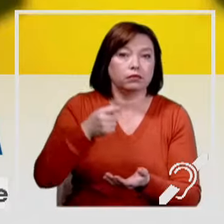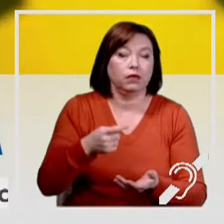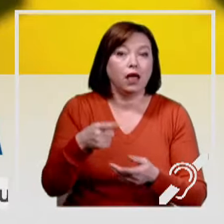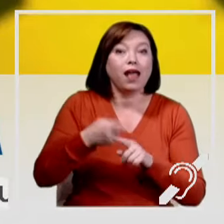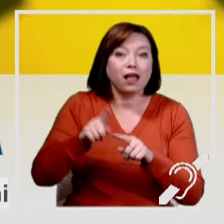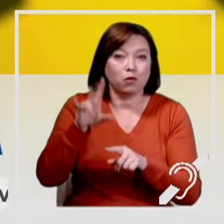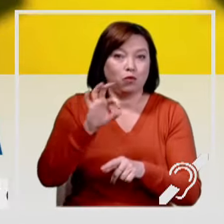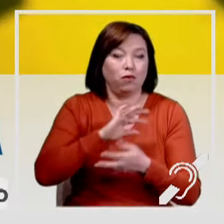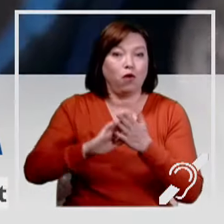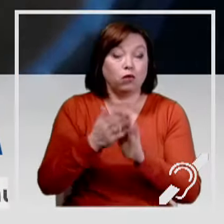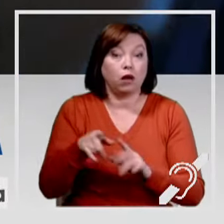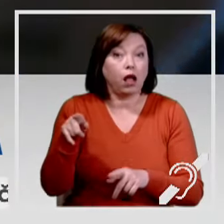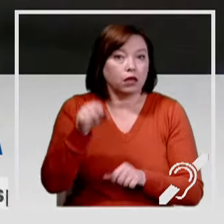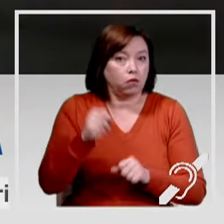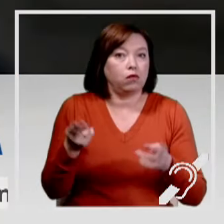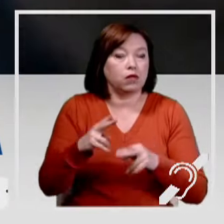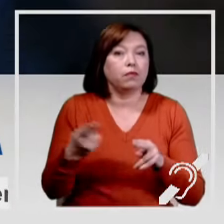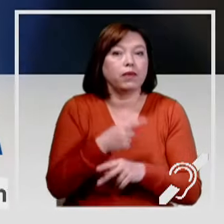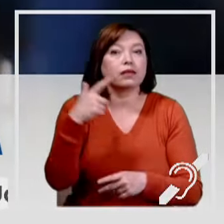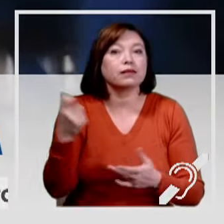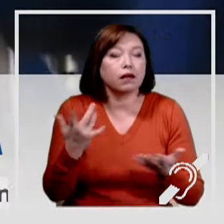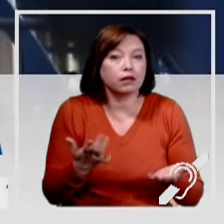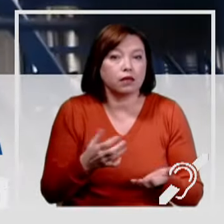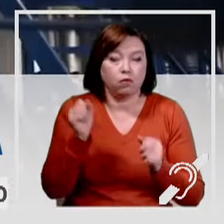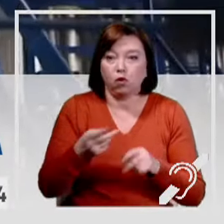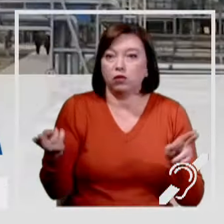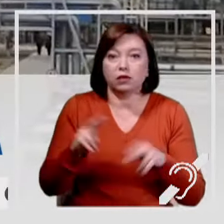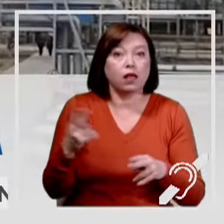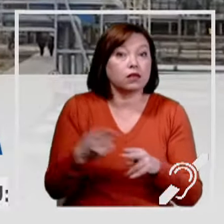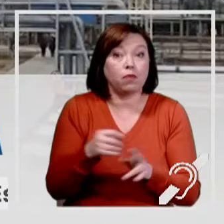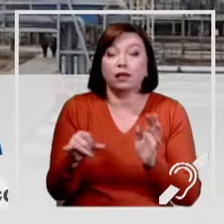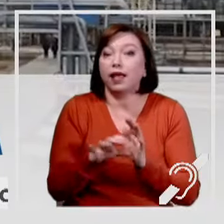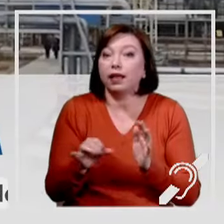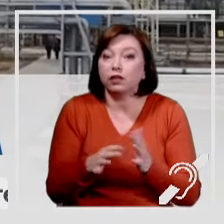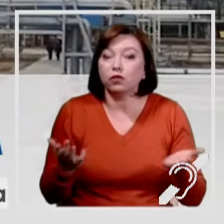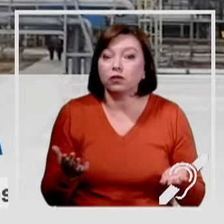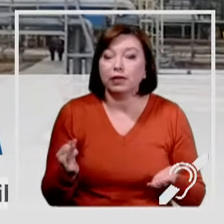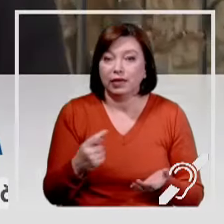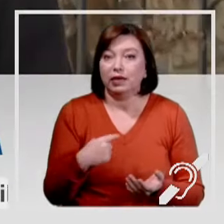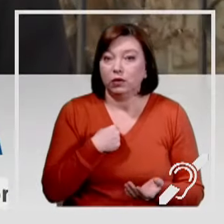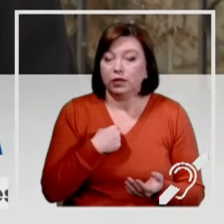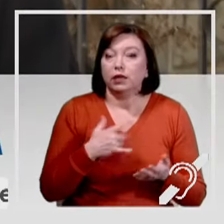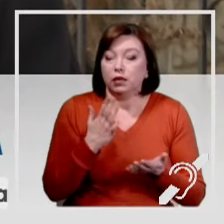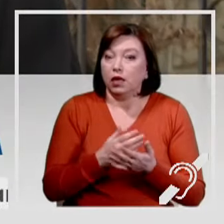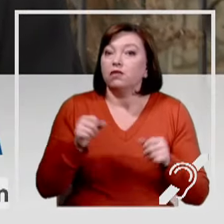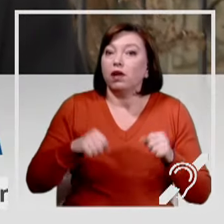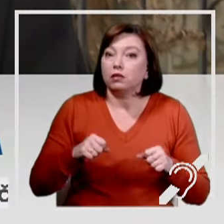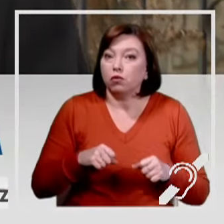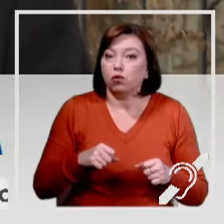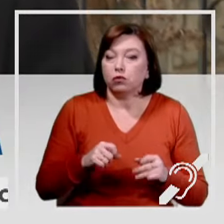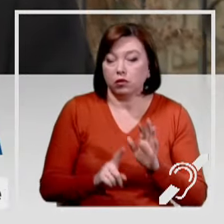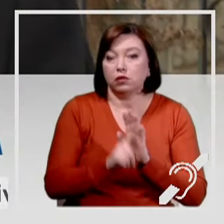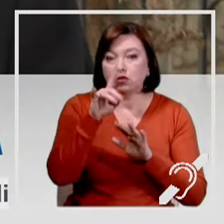gazul. Ei riscă să rămână fără gaz și respectiv fără energie electrică, și atunci noi practic avem posibilitatea